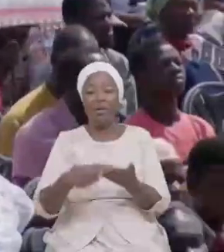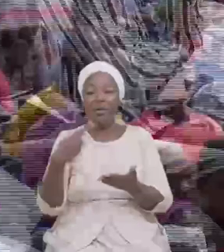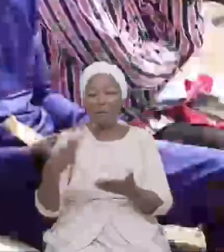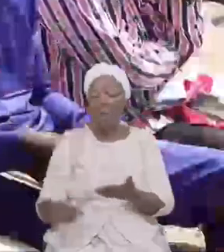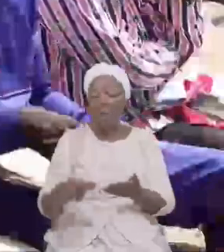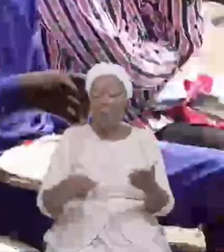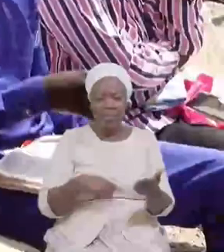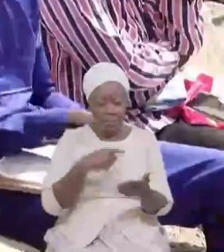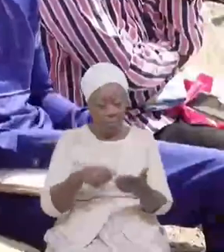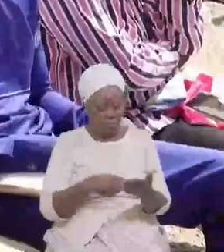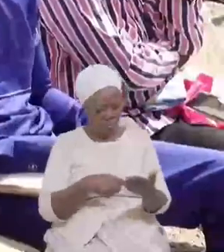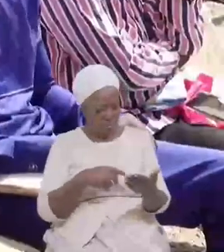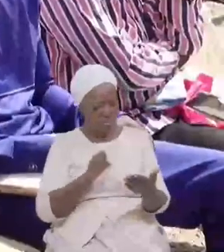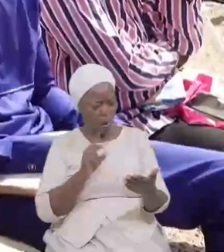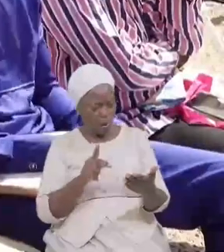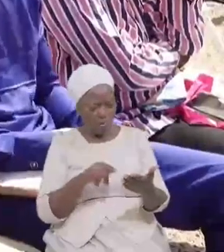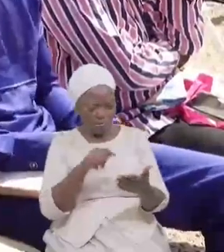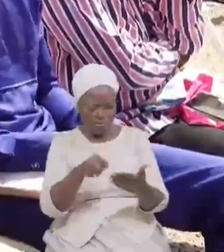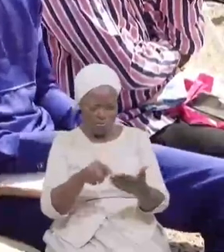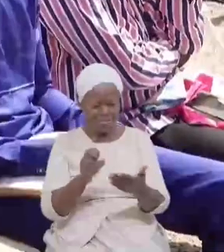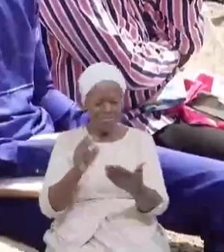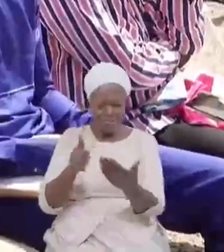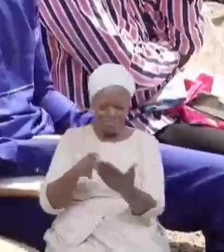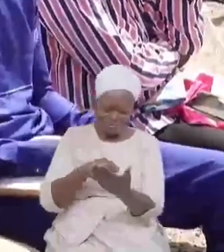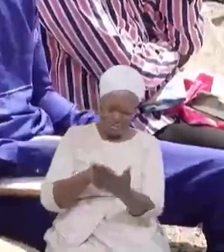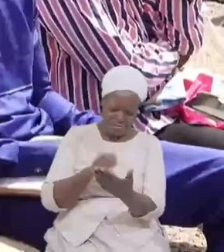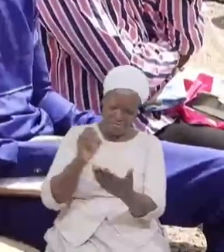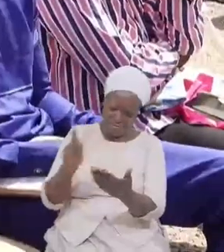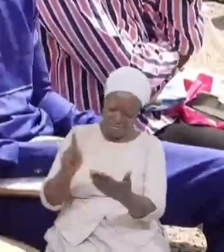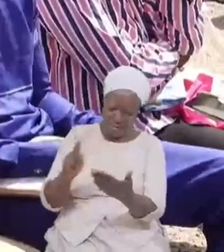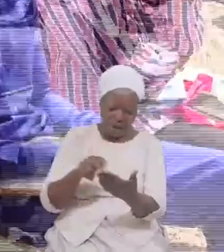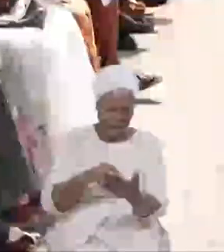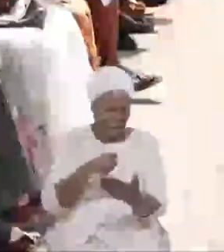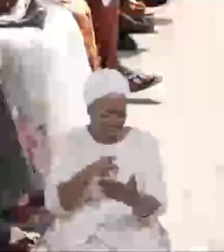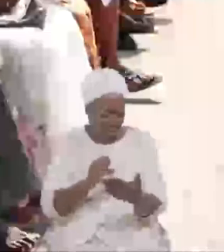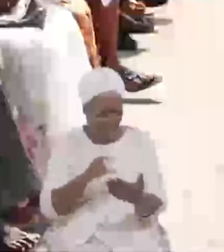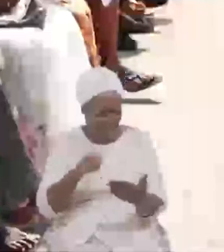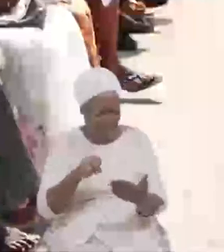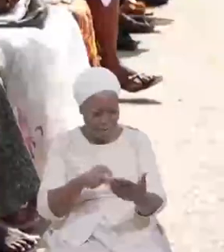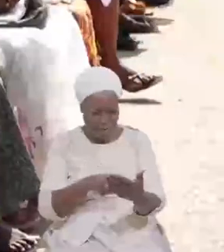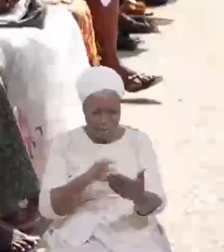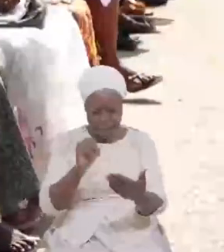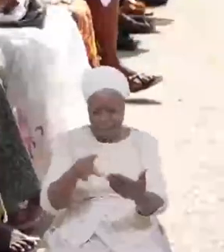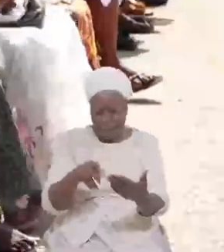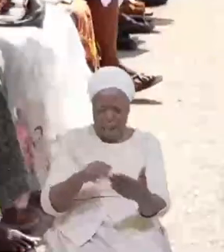ça c'est bon. Ah, ceci c'est bon maintenant. Ah, tel c'est bon. Hein. Ah, ça c'est bon maintenant. Hein. Ah, ça c'est bon.